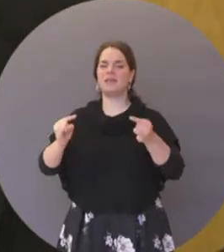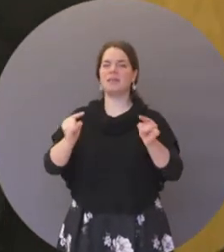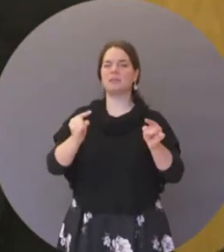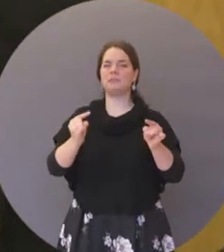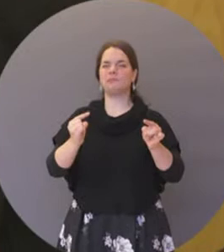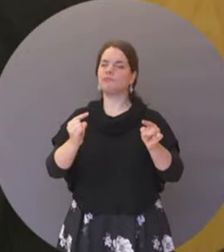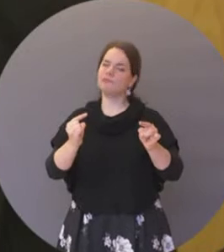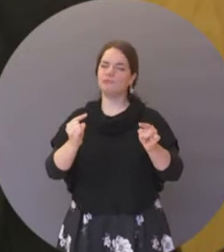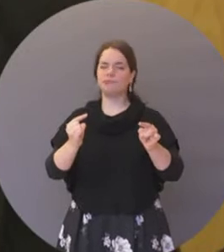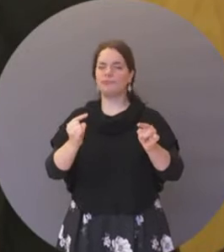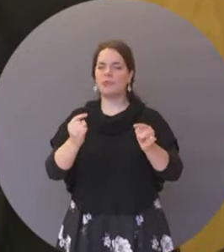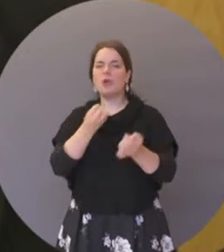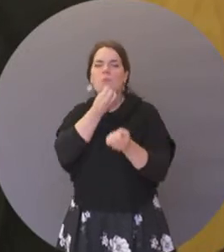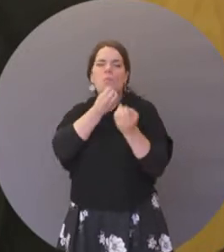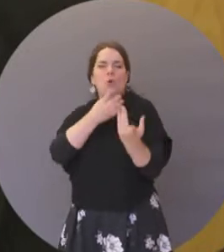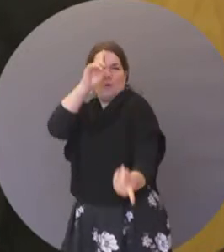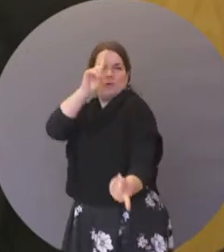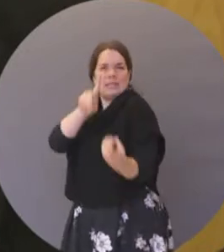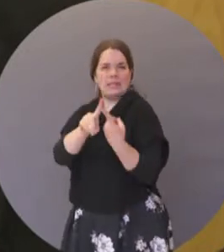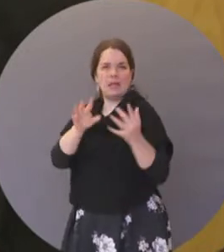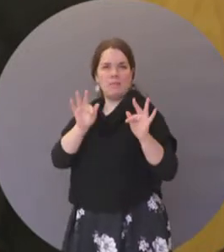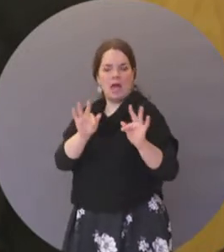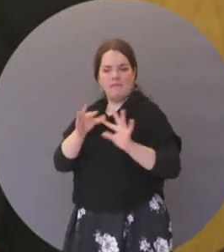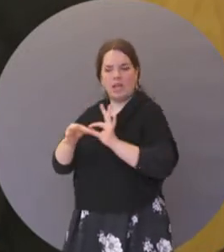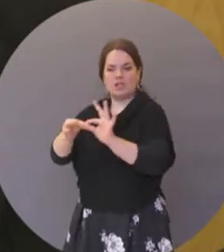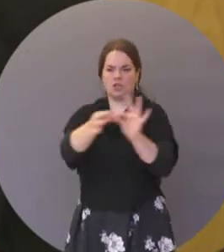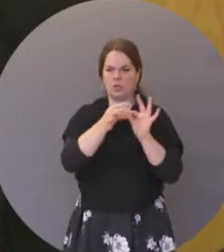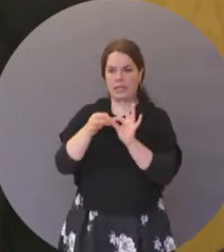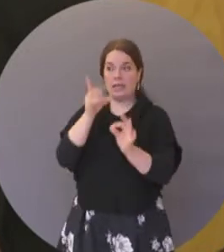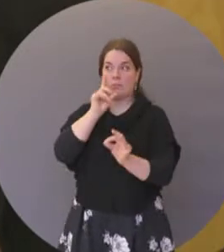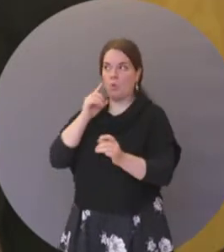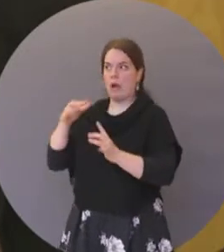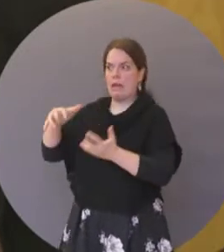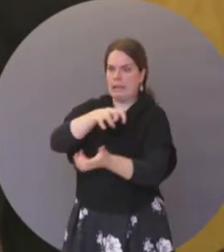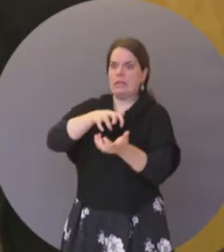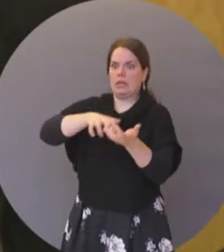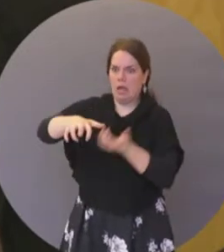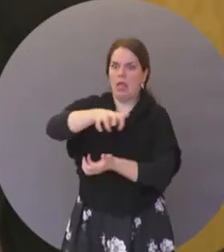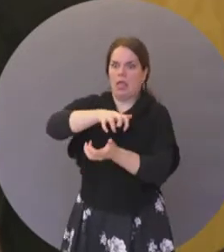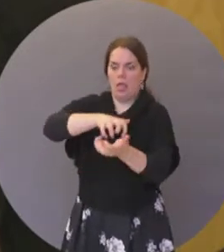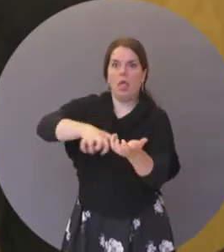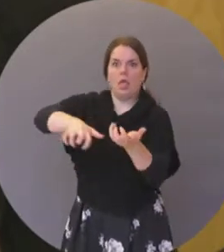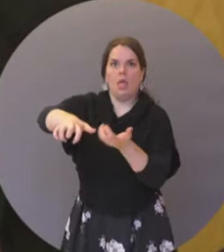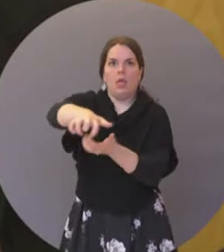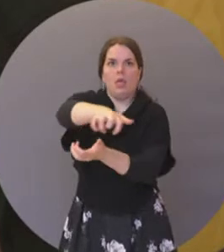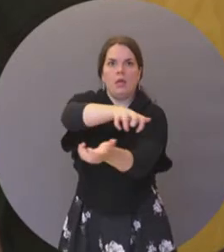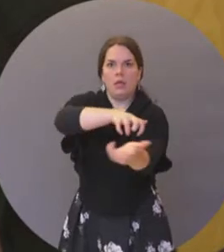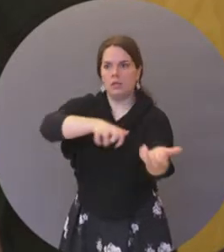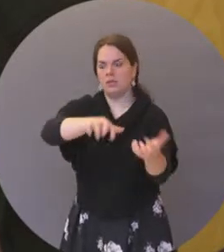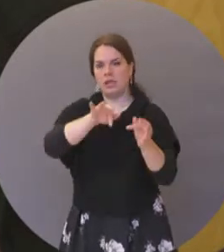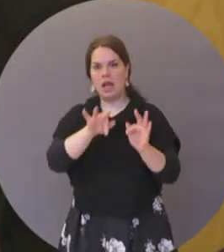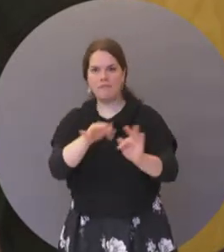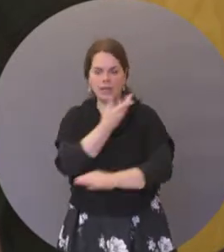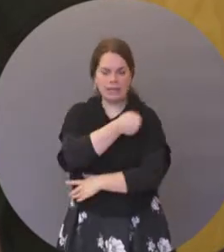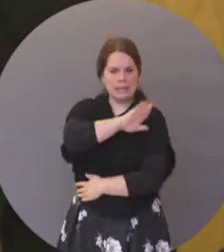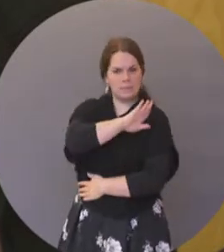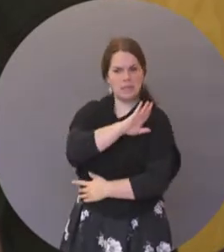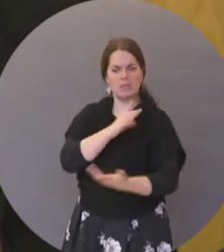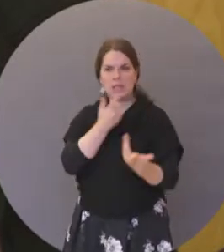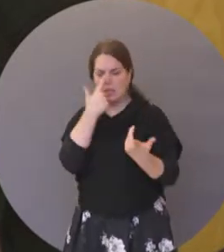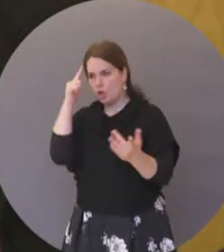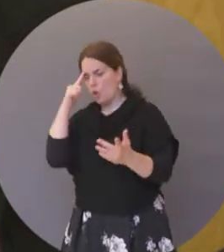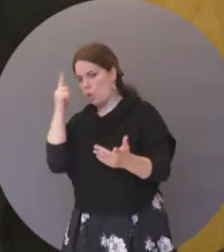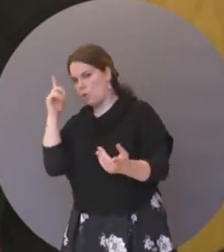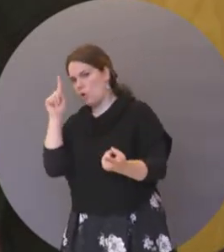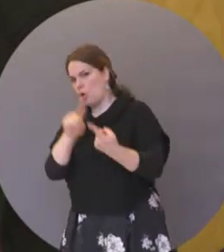l'enjeu de solidarité qui nous incombe face aux multiples crises que nous traversons en jeu et responsabilité notamment face au plus au